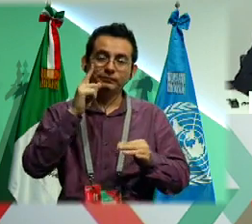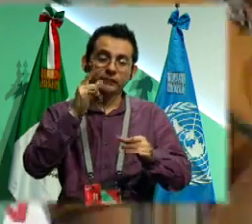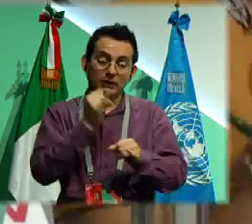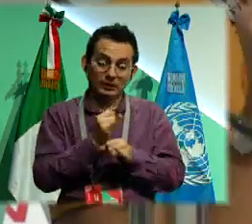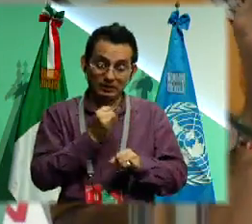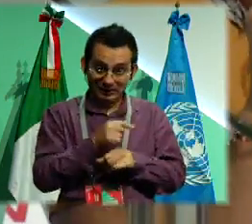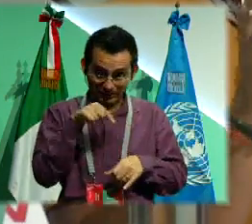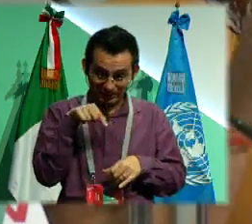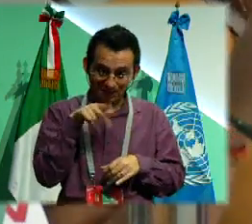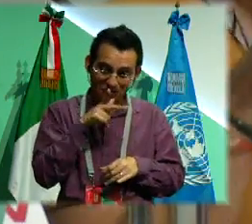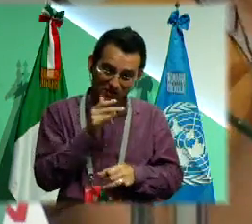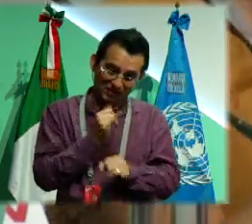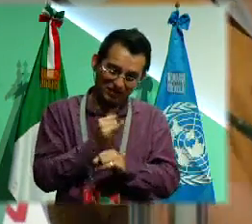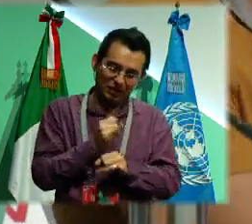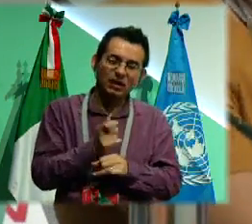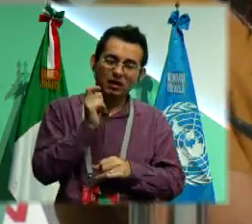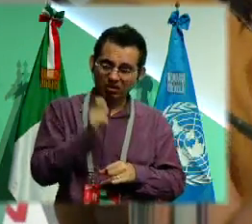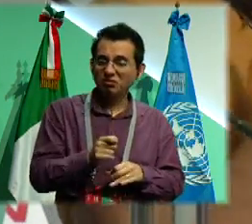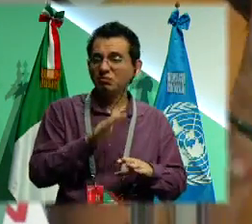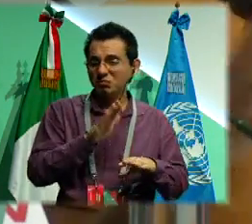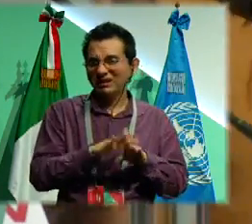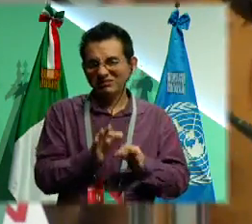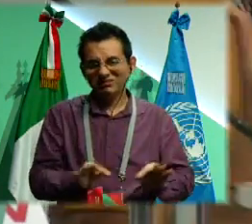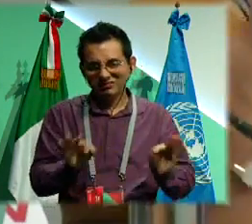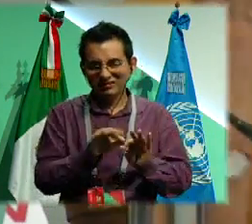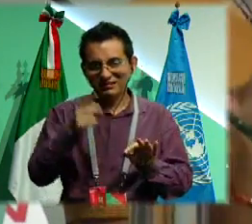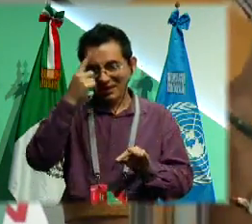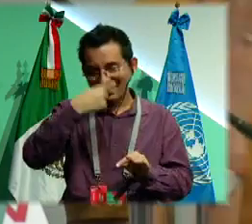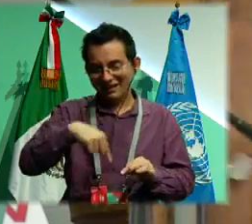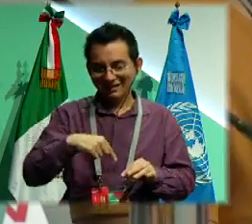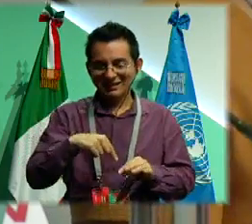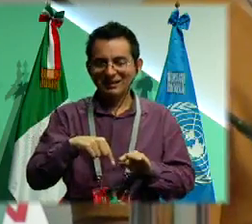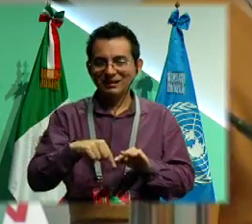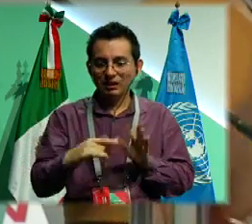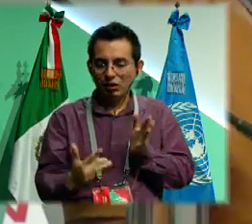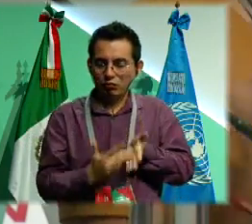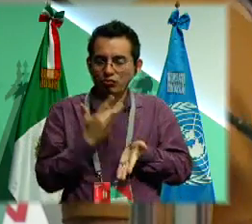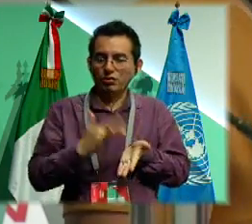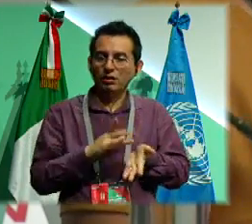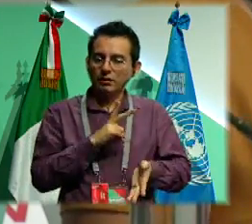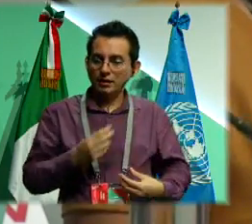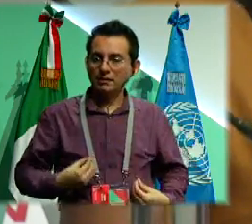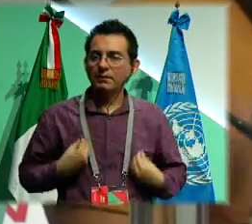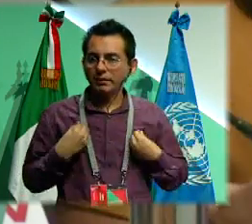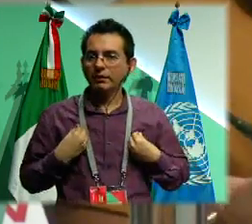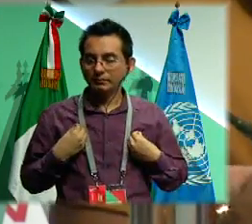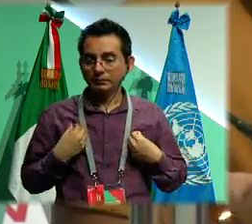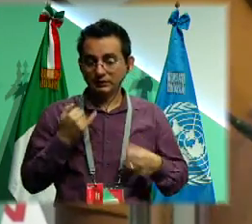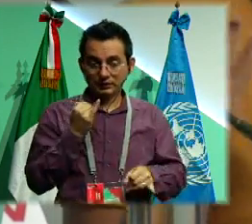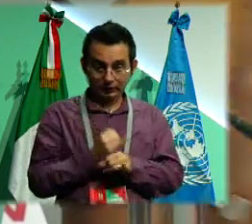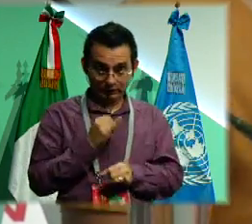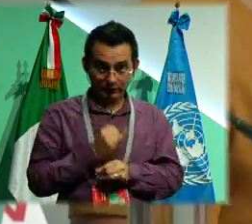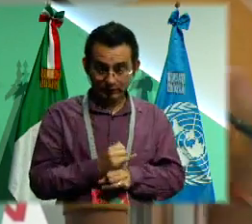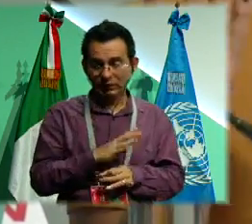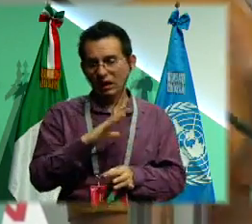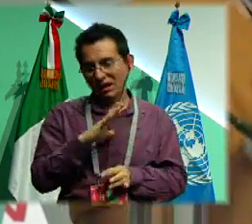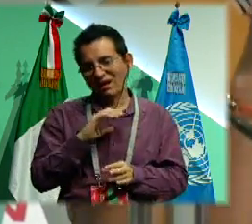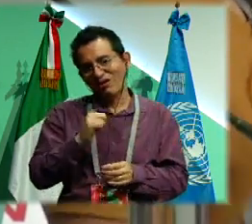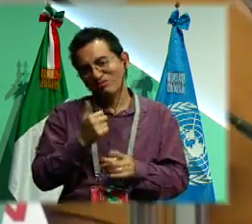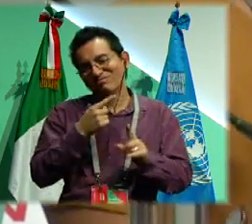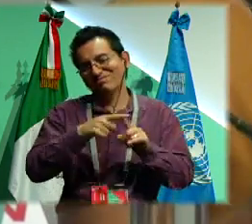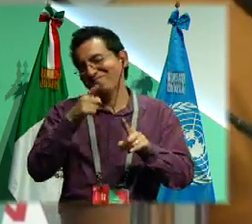vies. Néanmoins, l'Internet est donc vu à partir de plusieurs perspectives qui sont